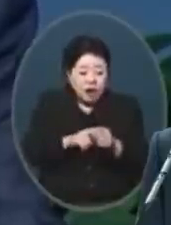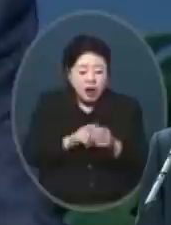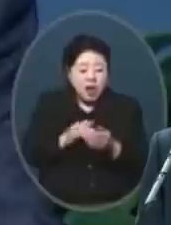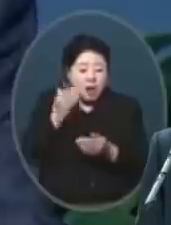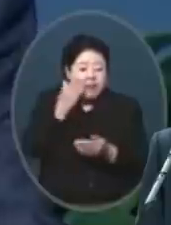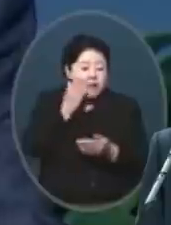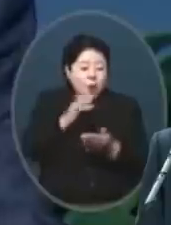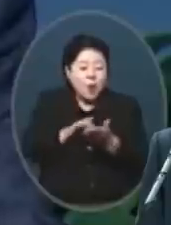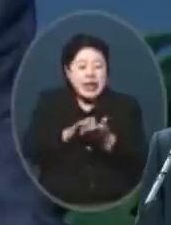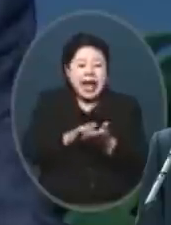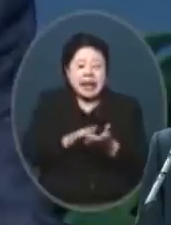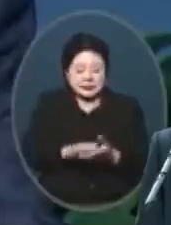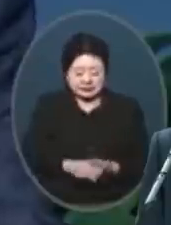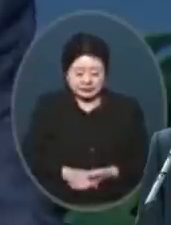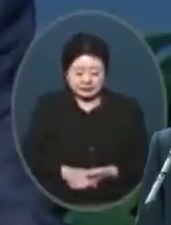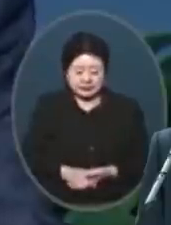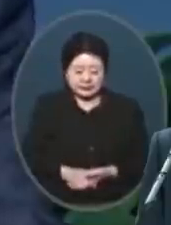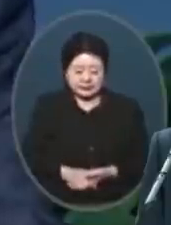보약입니다.